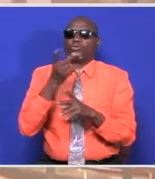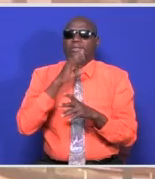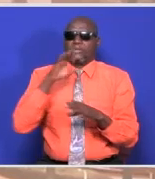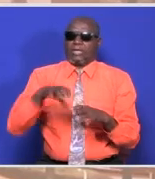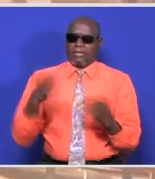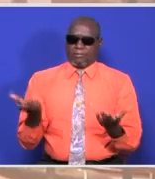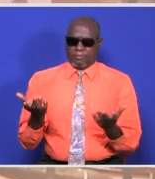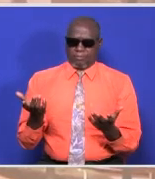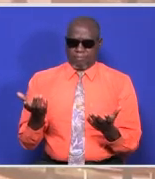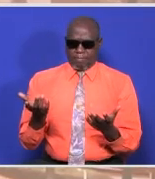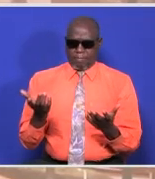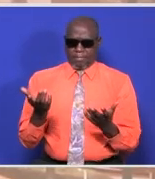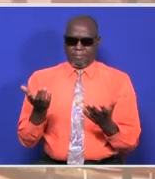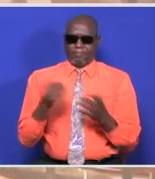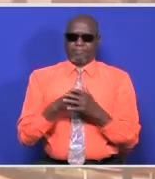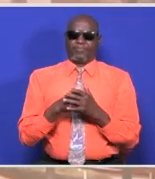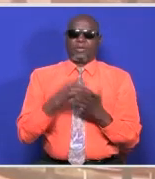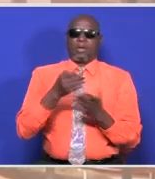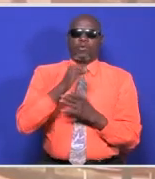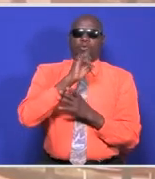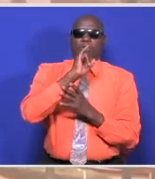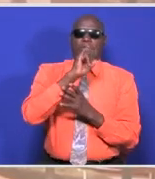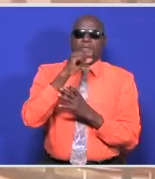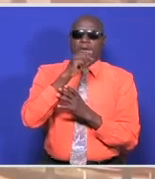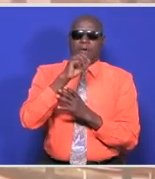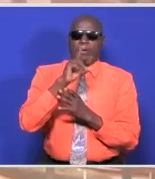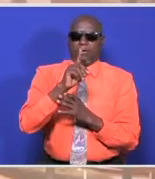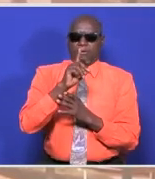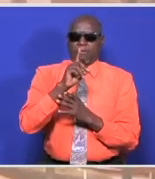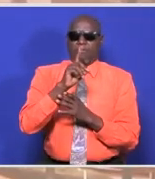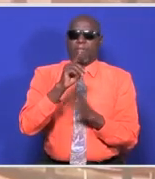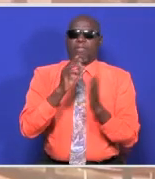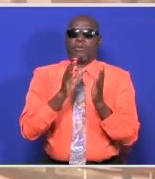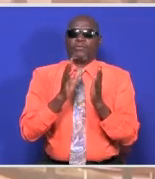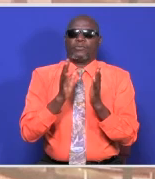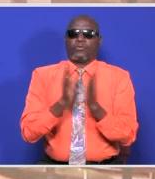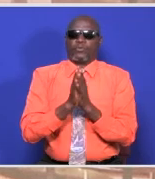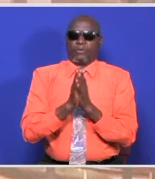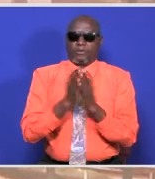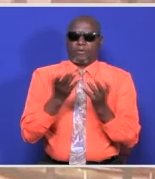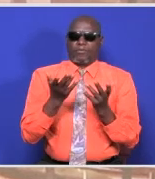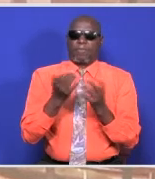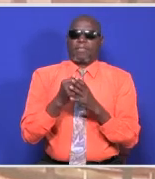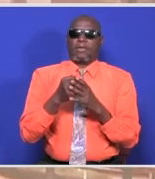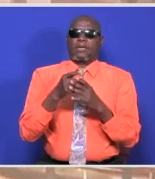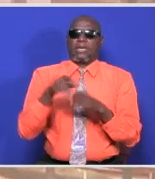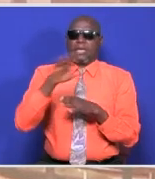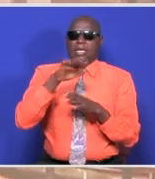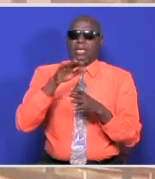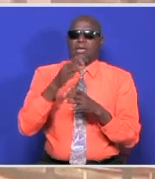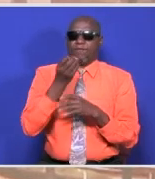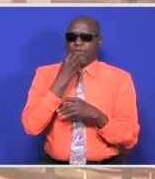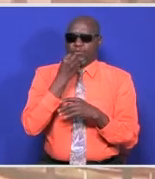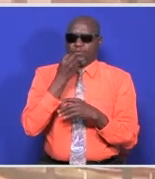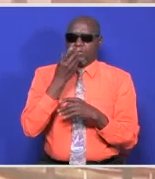Na mamlaka ya maendeleo ya kiserikali IGAD kupitia mpango wake wa kustahimili mifumo ya chakula kwa mashirika ya